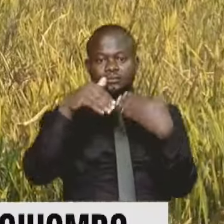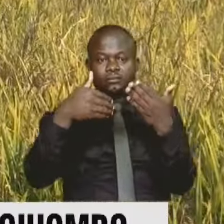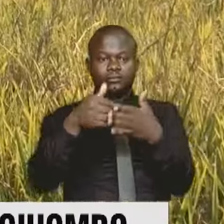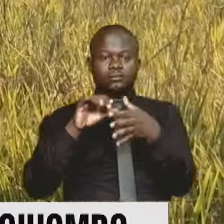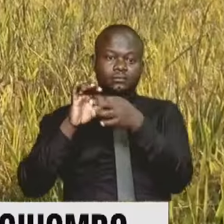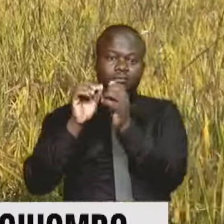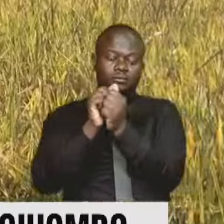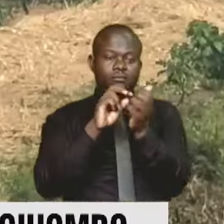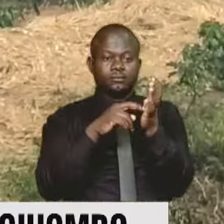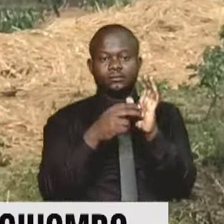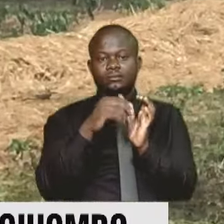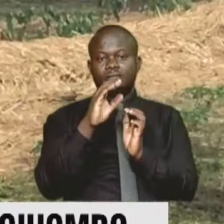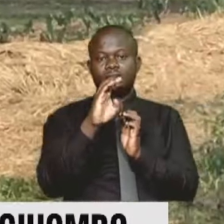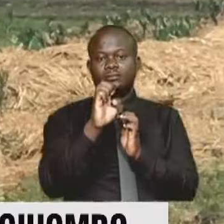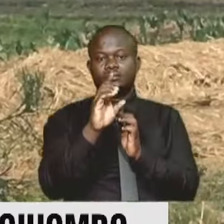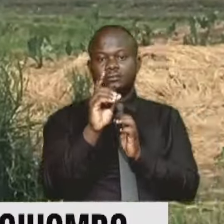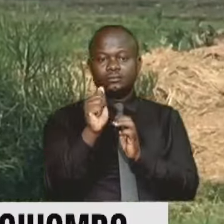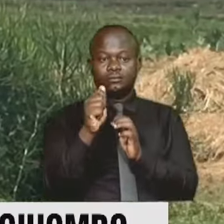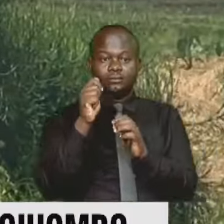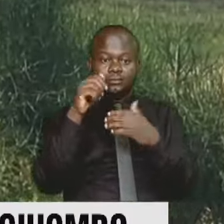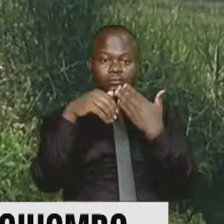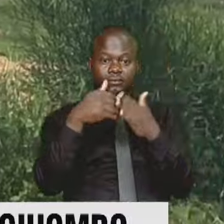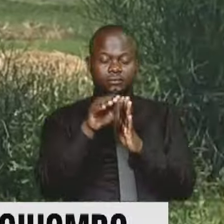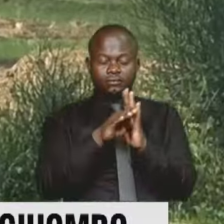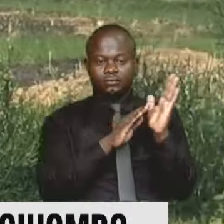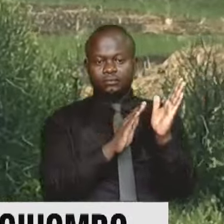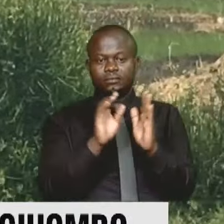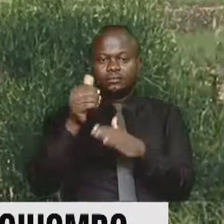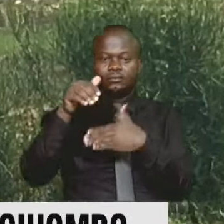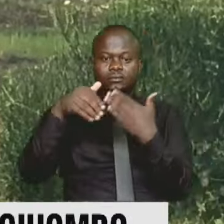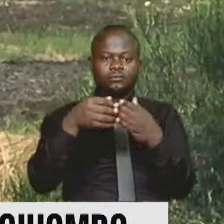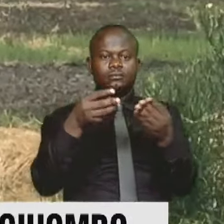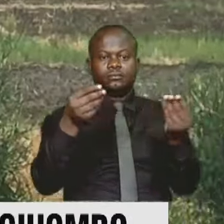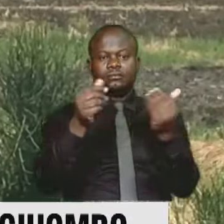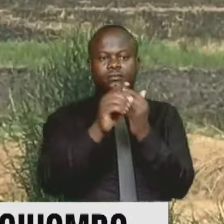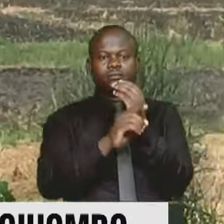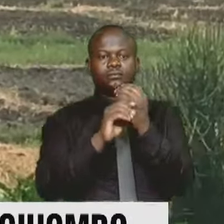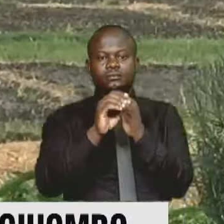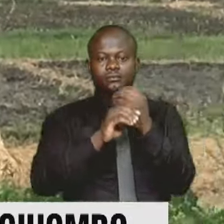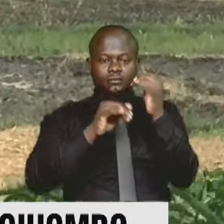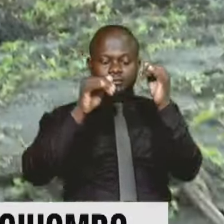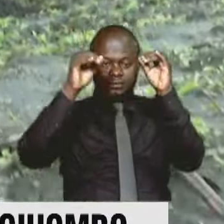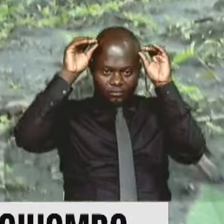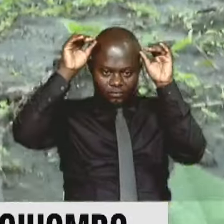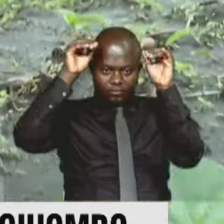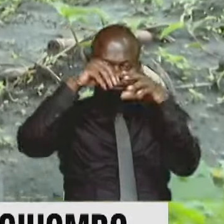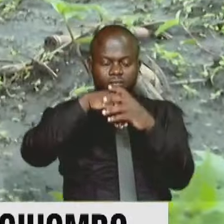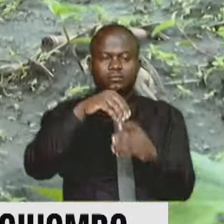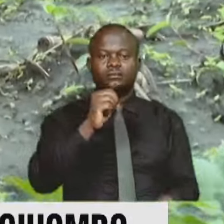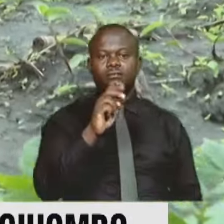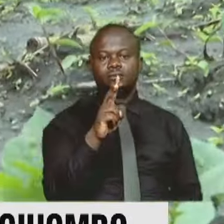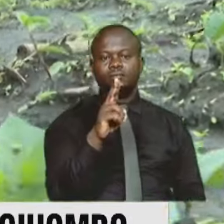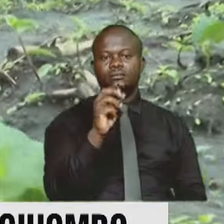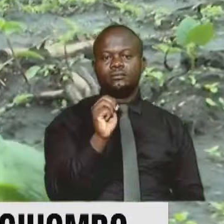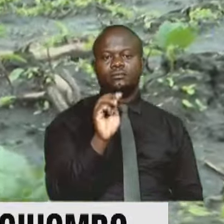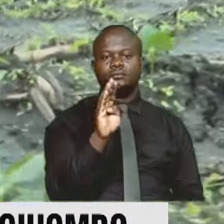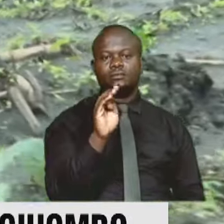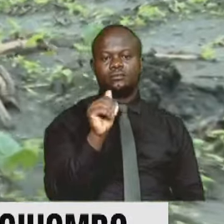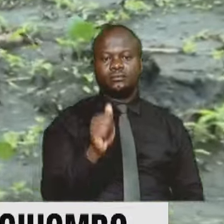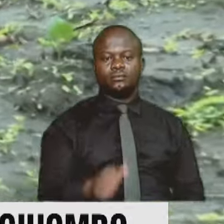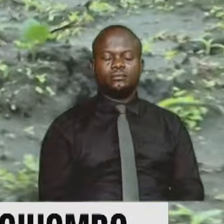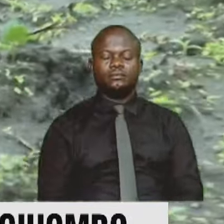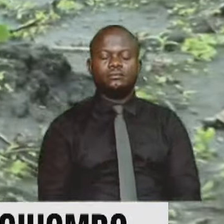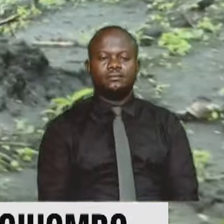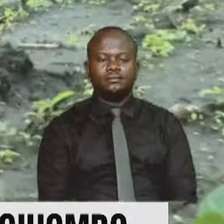bufatanye n'umushinga SIDAT hari na gahunda yo gutunganya ibindi bishanga byangiritse mu Karere ka Nyagatare birimo n'igishanga cy'umuvumba. Valence